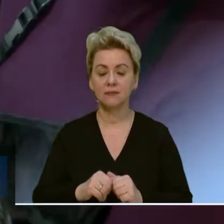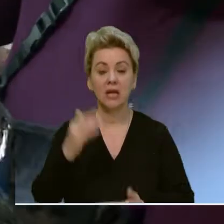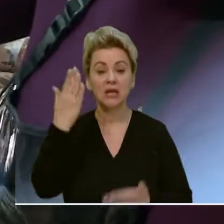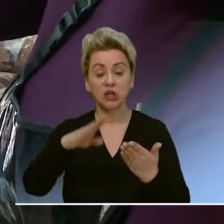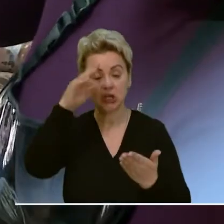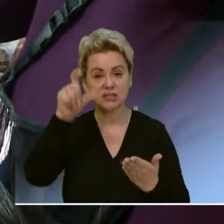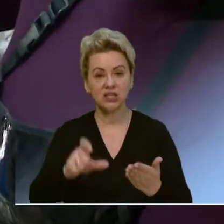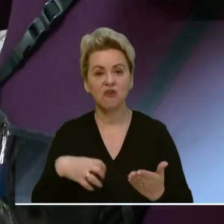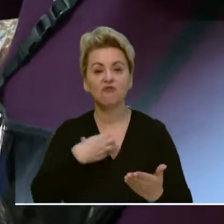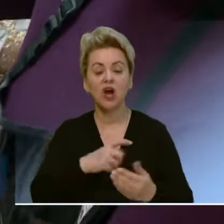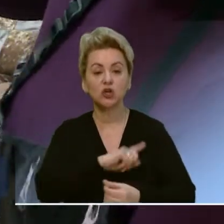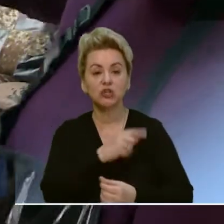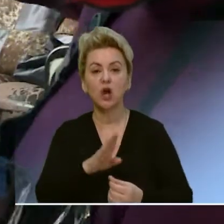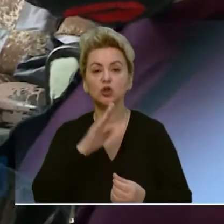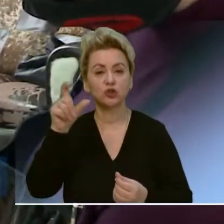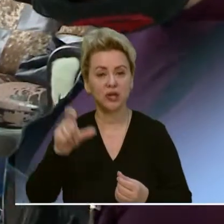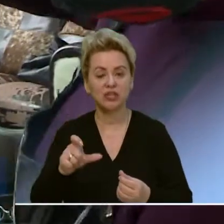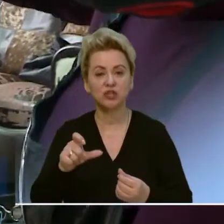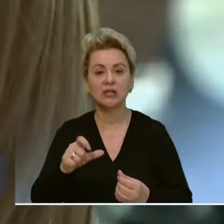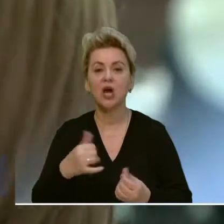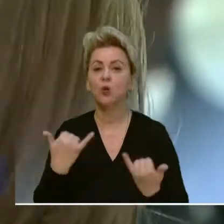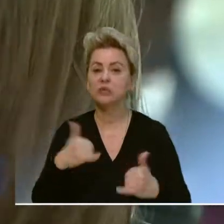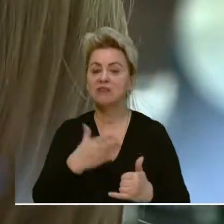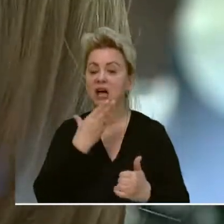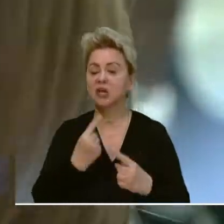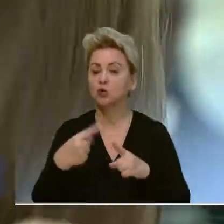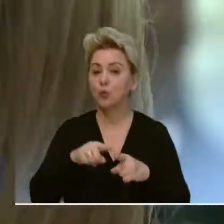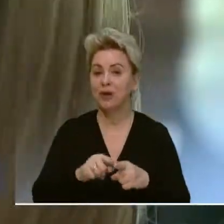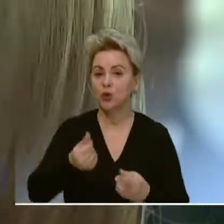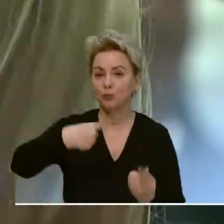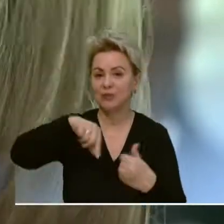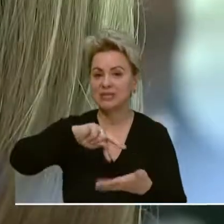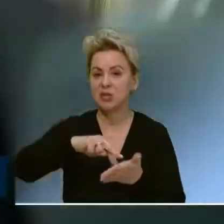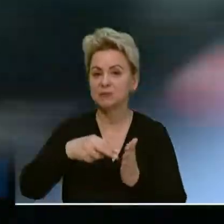Если мужчинам важна сила, то женщина сражает красотой. Поэтому